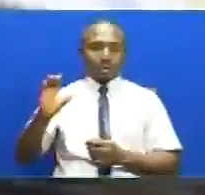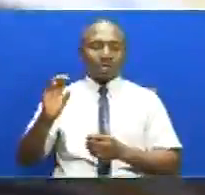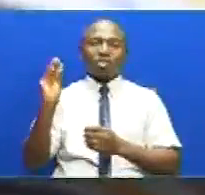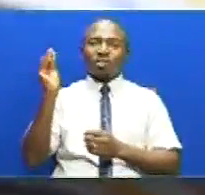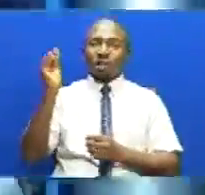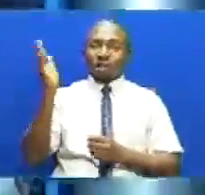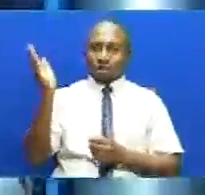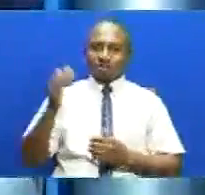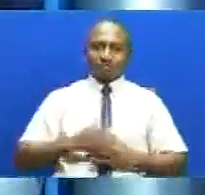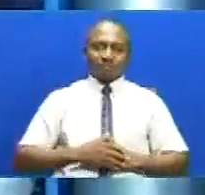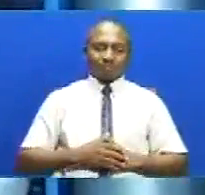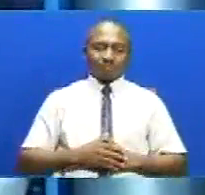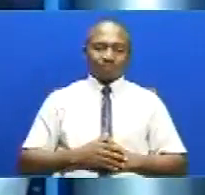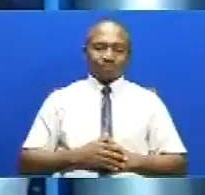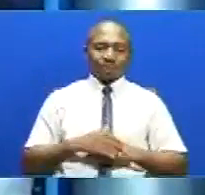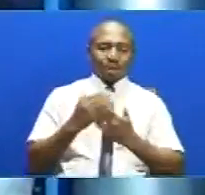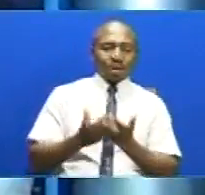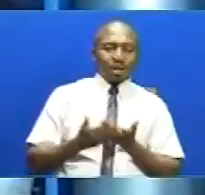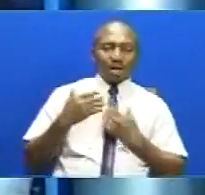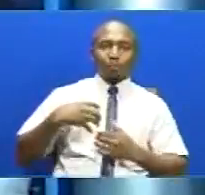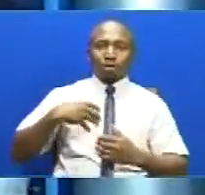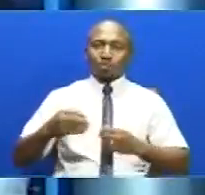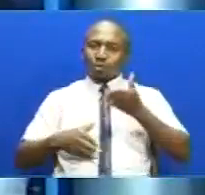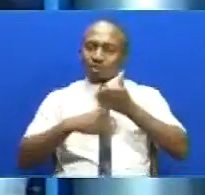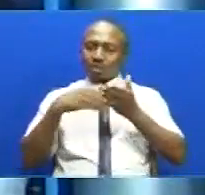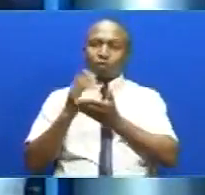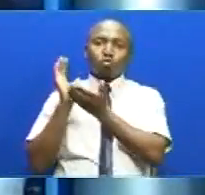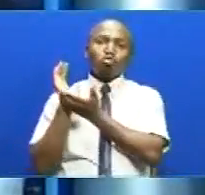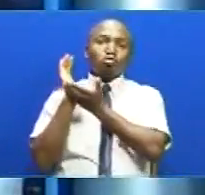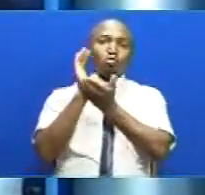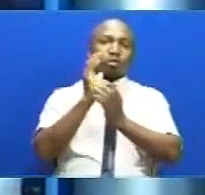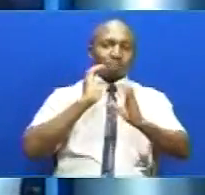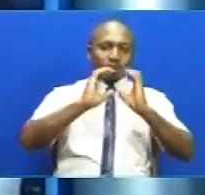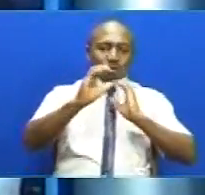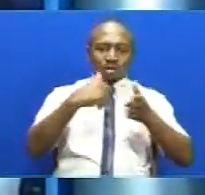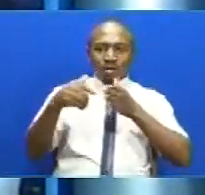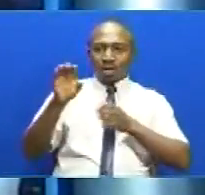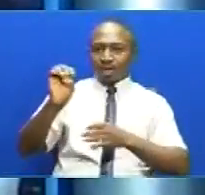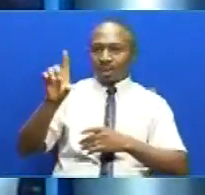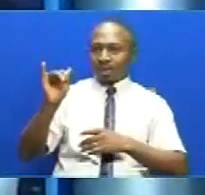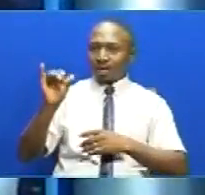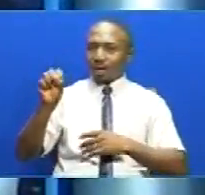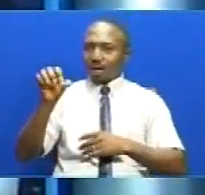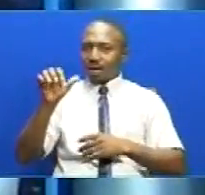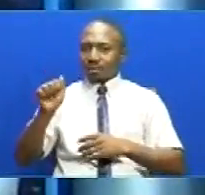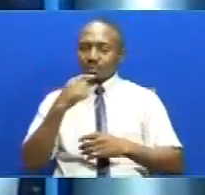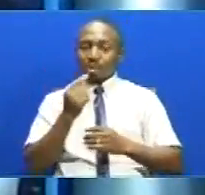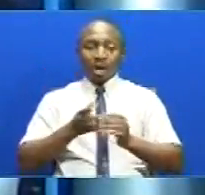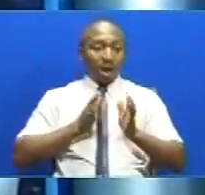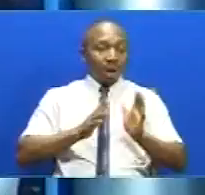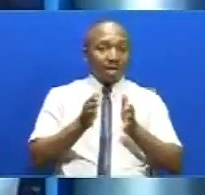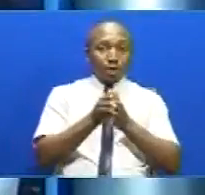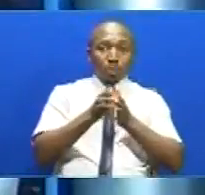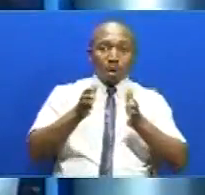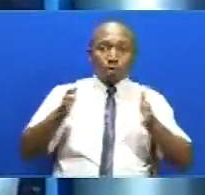Shinyanga. Naibu waziri wa ujenzi, uchukuzi na mawasiliano Elias Kwandikwa amesema kasi ya upanuzi wa barabara ya